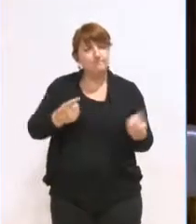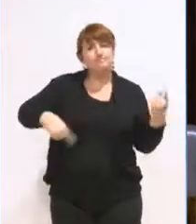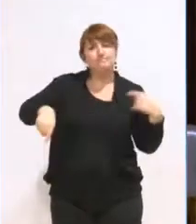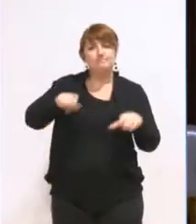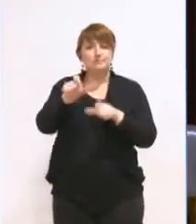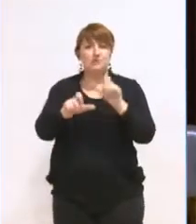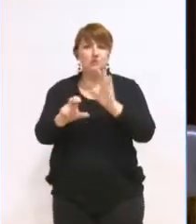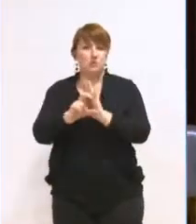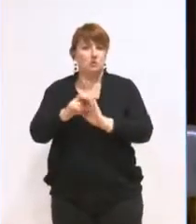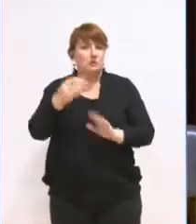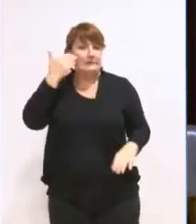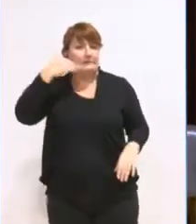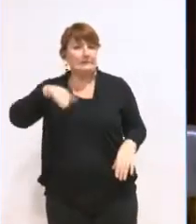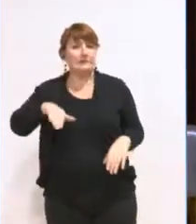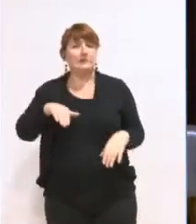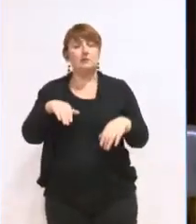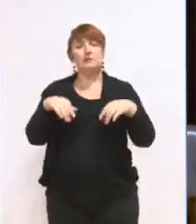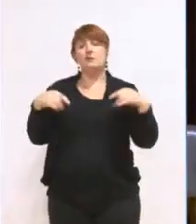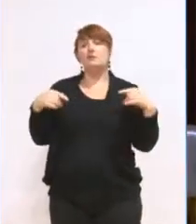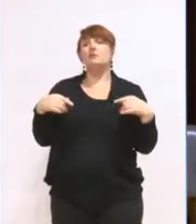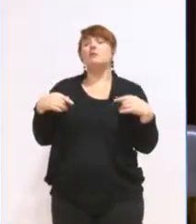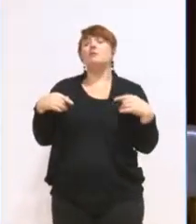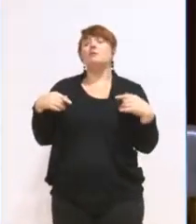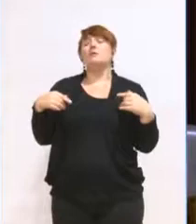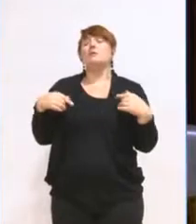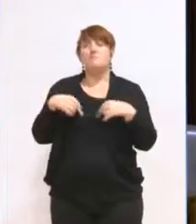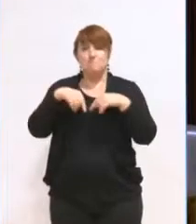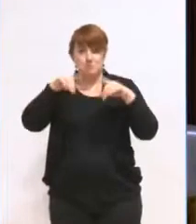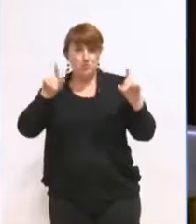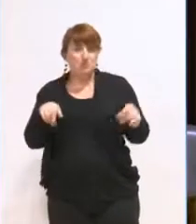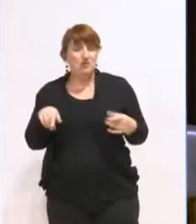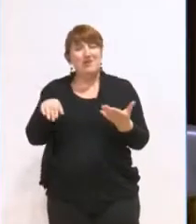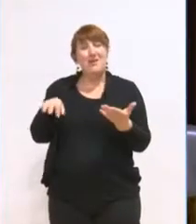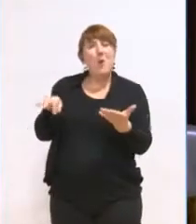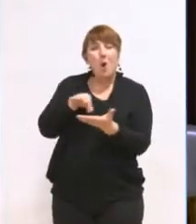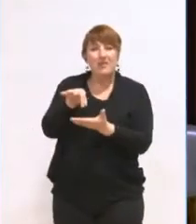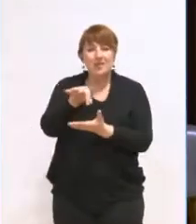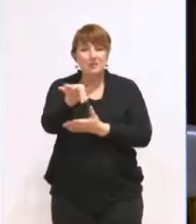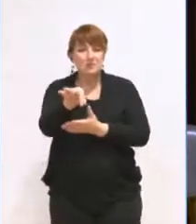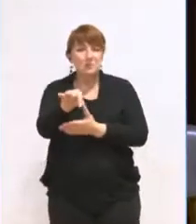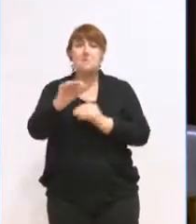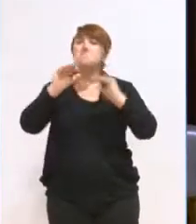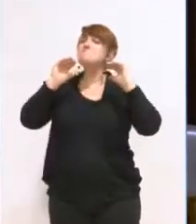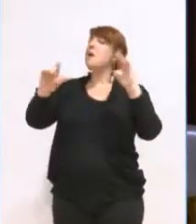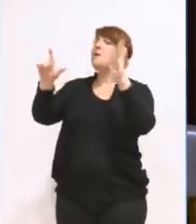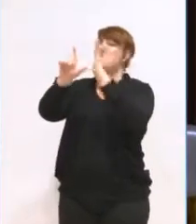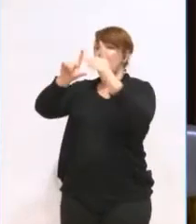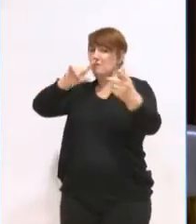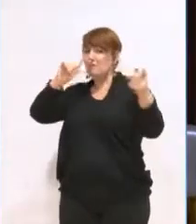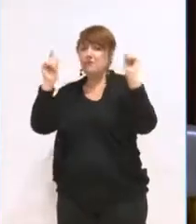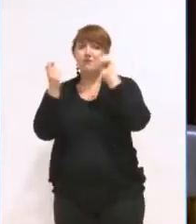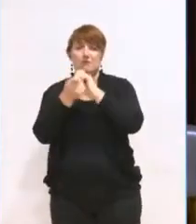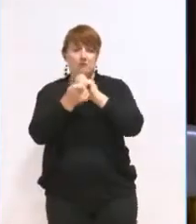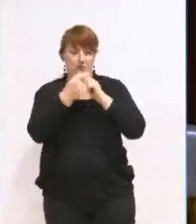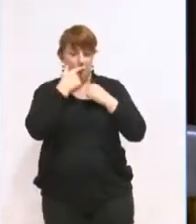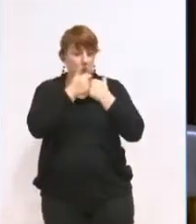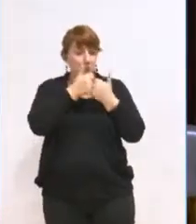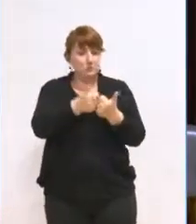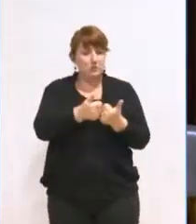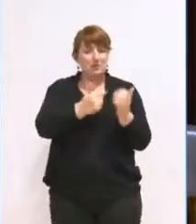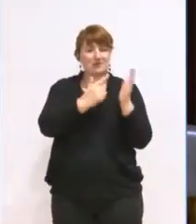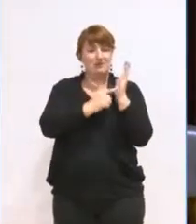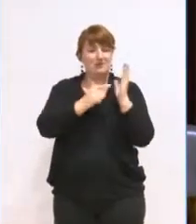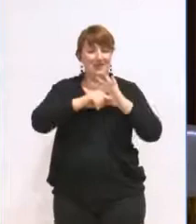Les orientations budgétaires sont travaillées, malgré cette réforme, avec une hausse de produit de la fiscalité de l'ordre